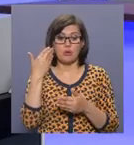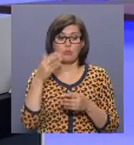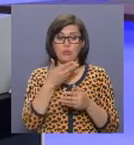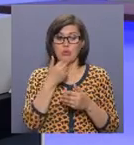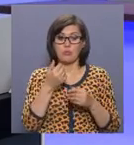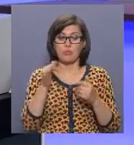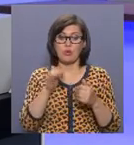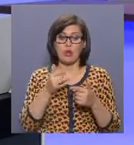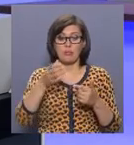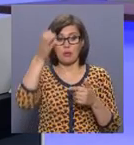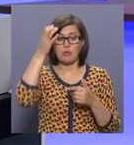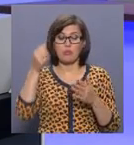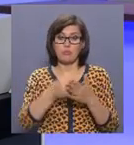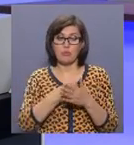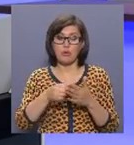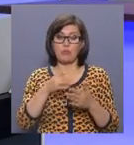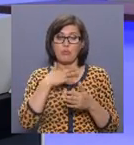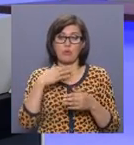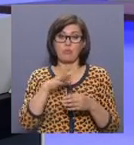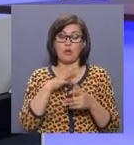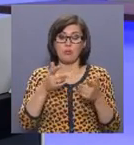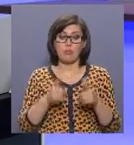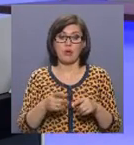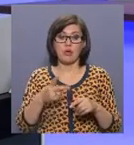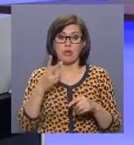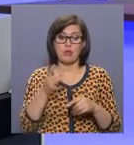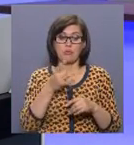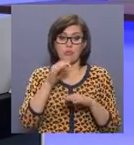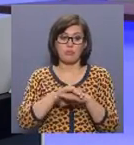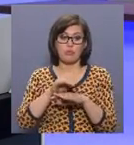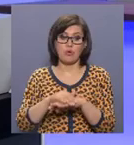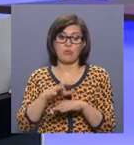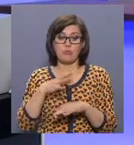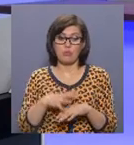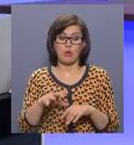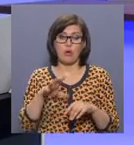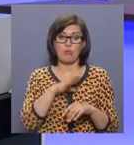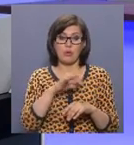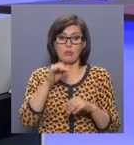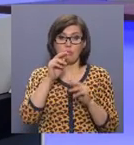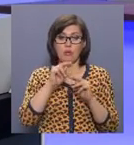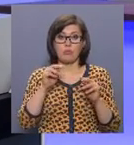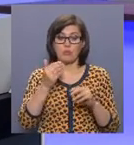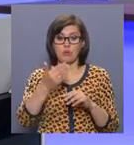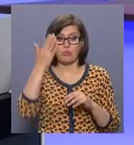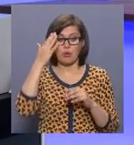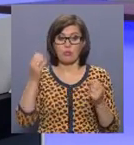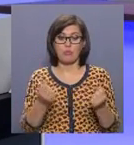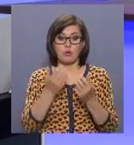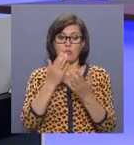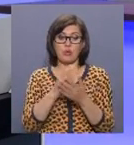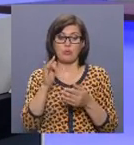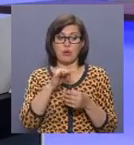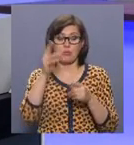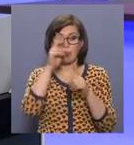Шынымен білімің жетіп білгенің көп болса, екі мәрте дәлелдеуге тура келеді. Мұғалімдер бұл әдісті қолдап отыр.